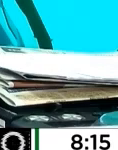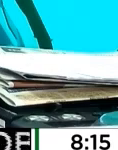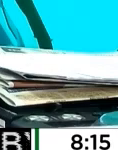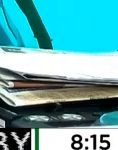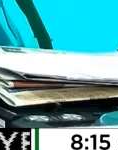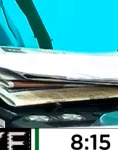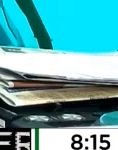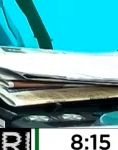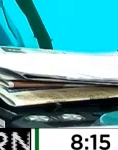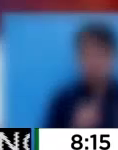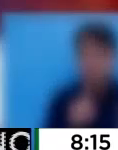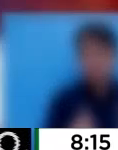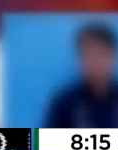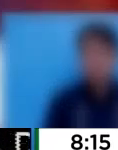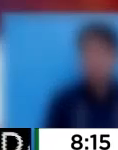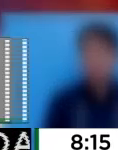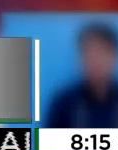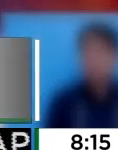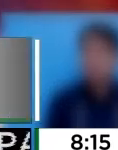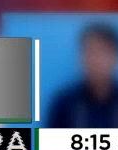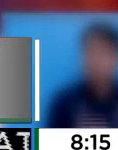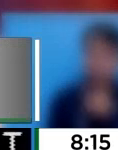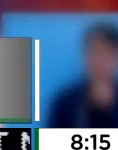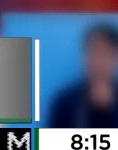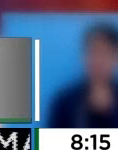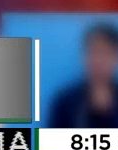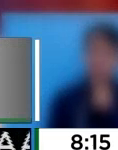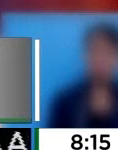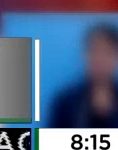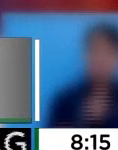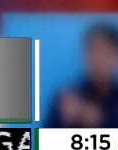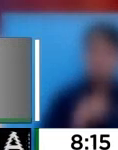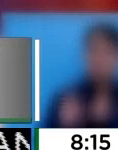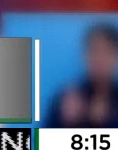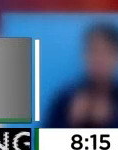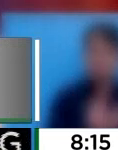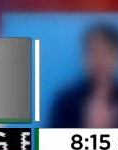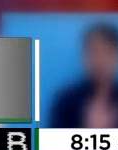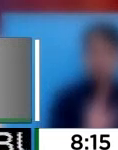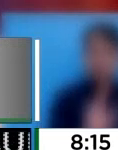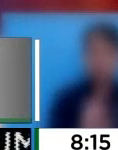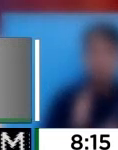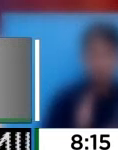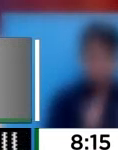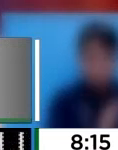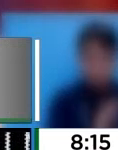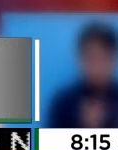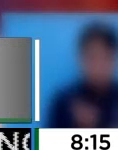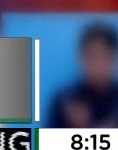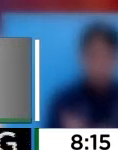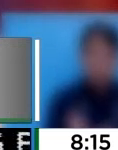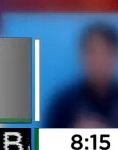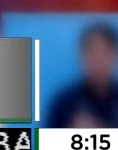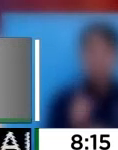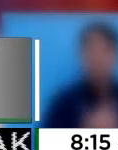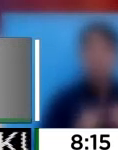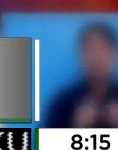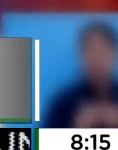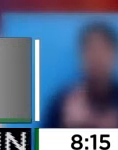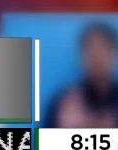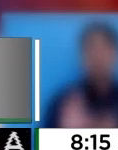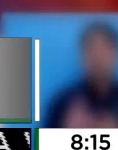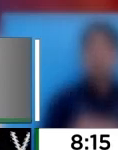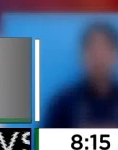kahapon. Si Antonio Contreras ay believe sa naging talumpati ng Pangulo dahil nakabase daw ito sa mga ebidensya